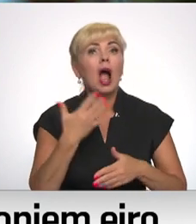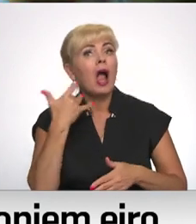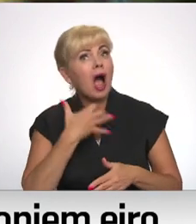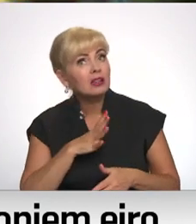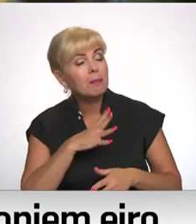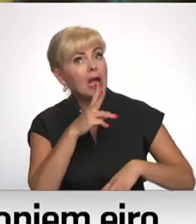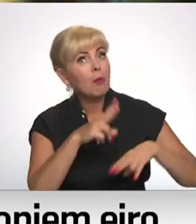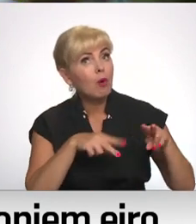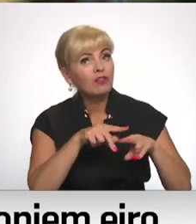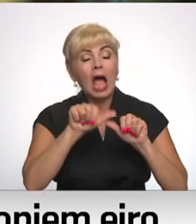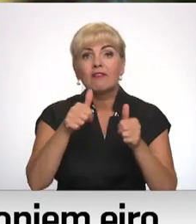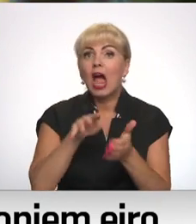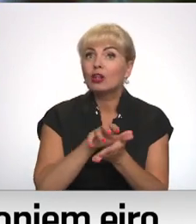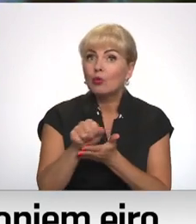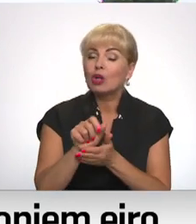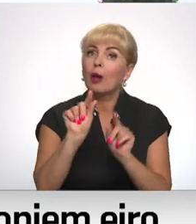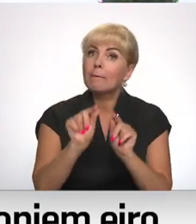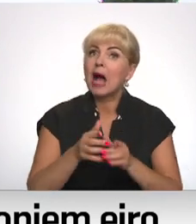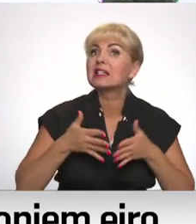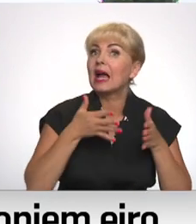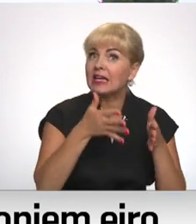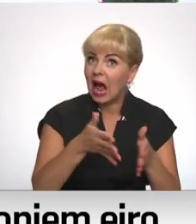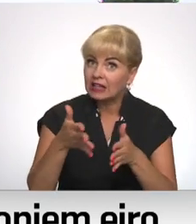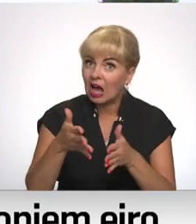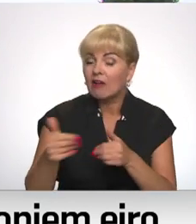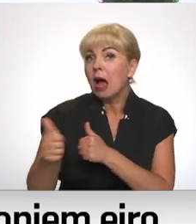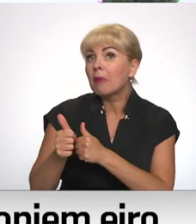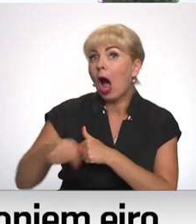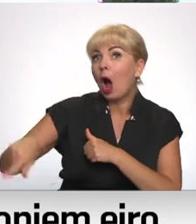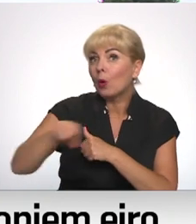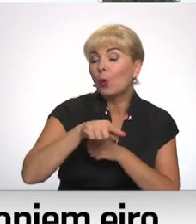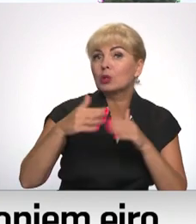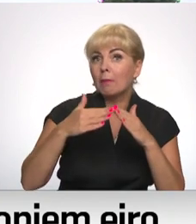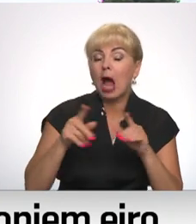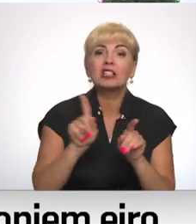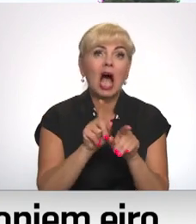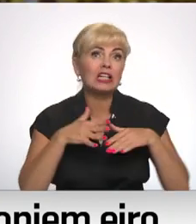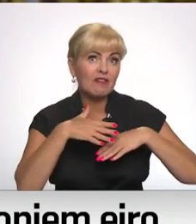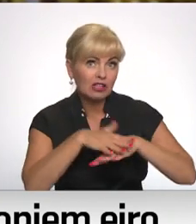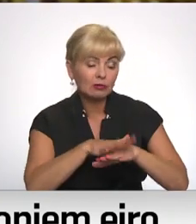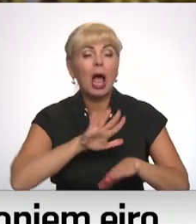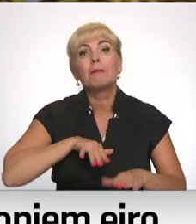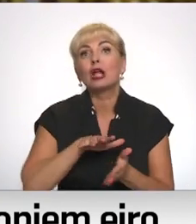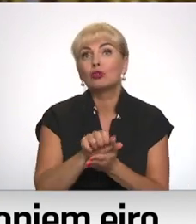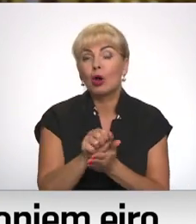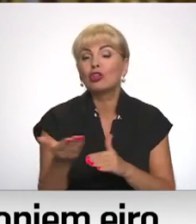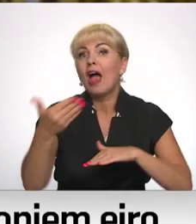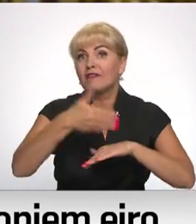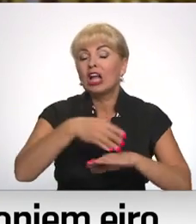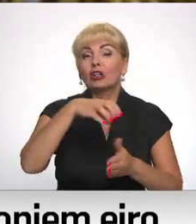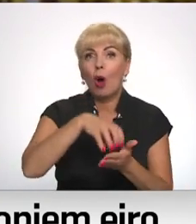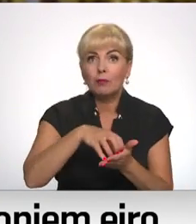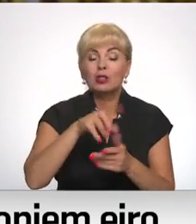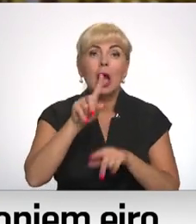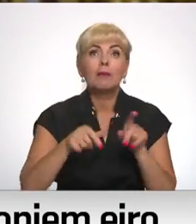gan veidus, kā tā nojaukšana mazāk ietekmēt apkārtējo māju iedzīvotājus un infrastruktūru. Pēc nojaukšanas objekta vietā vismaz